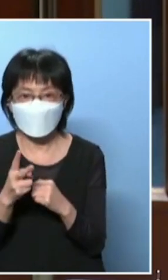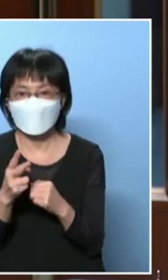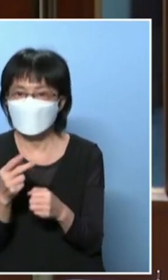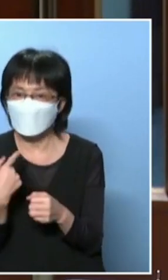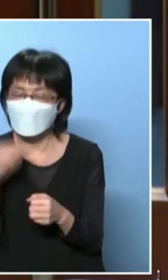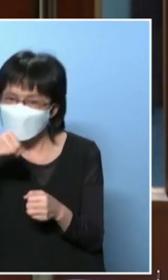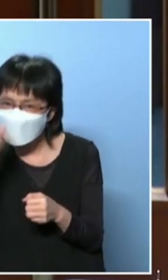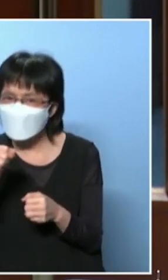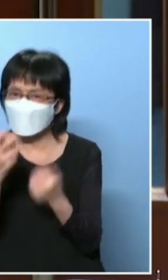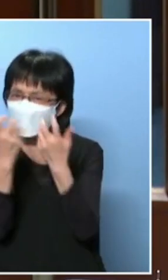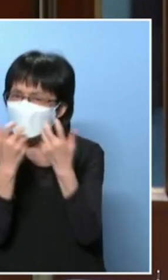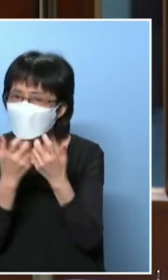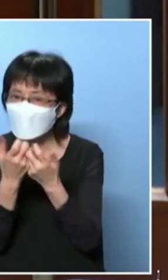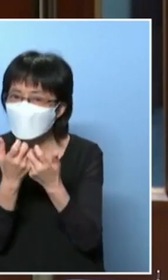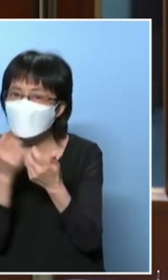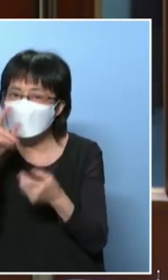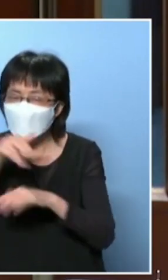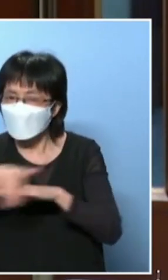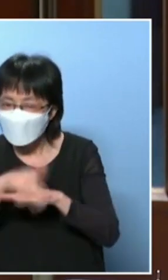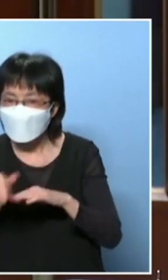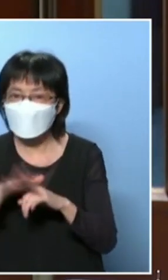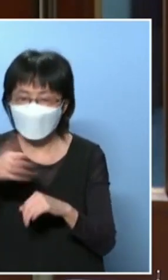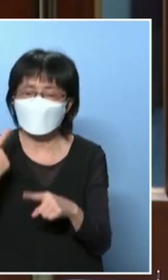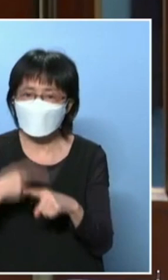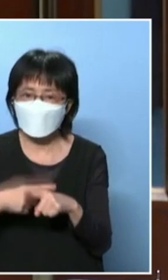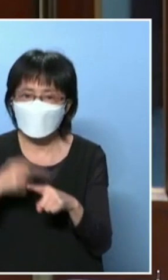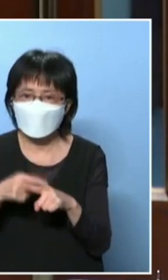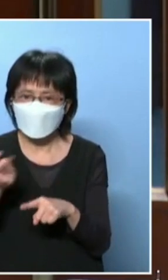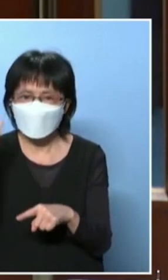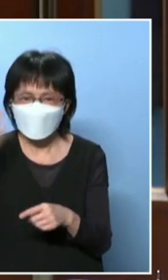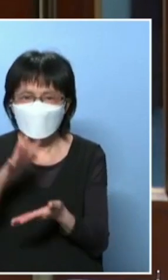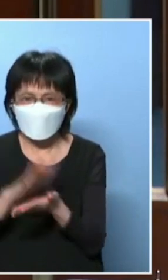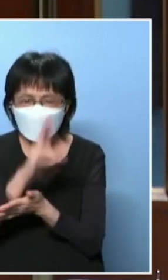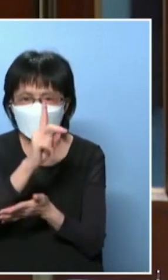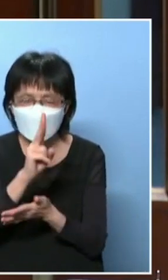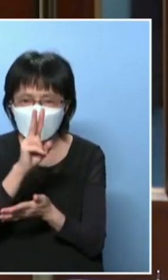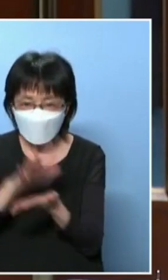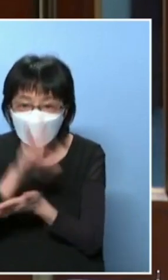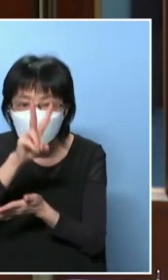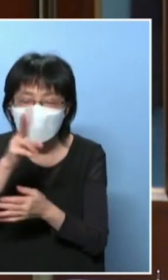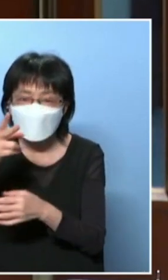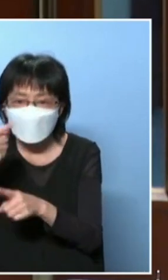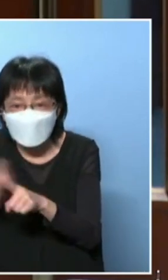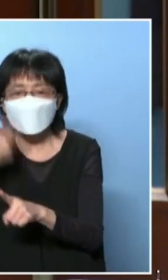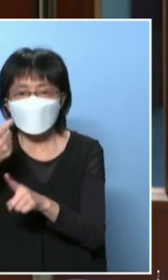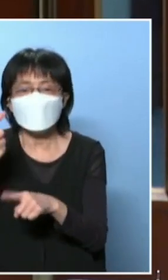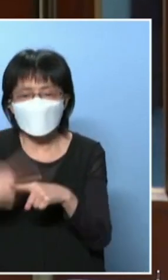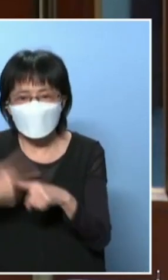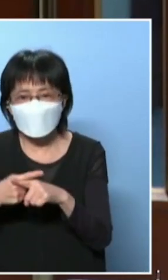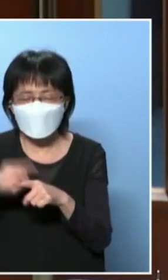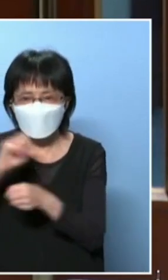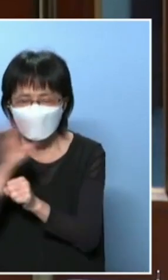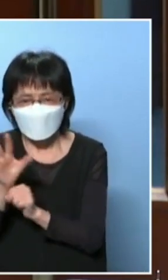説話嘅。但我哋都抗疫咗兩年零九個月啦，咁我哋想知道咧，局方或者新一屆政府咧有冇